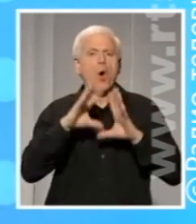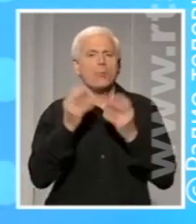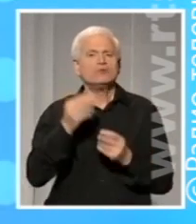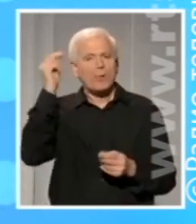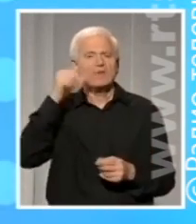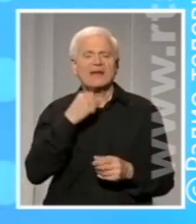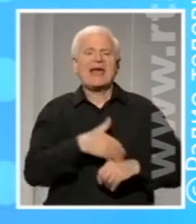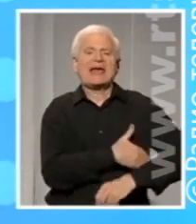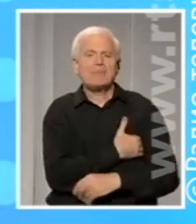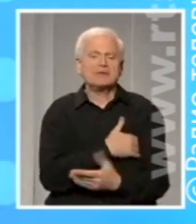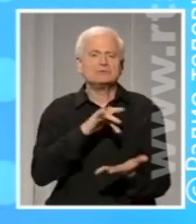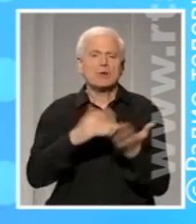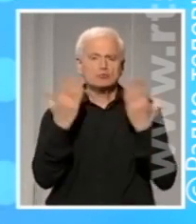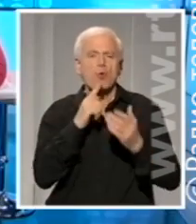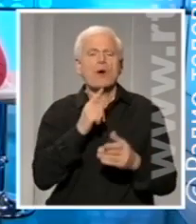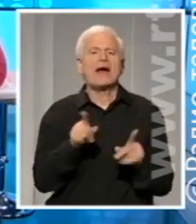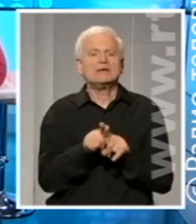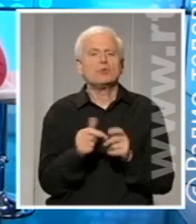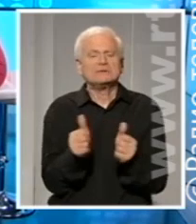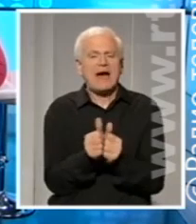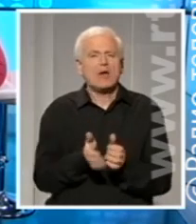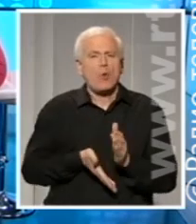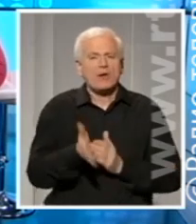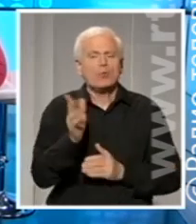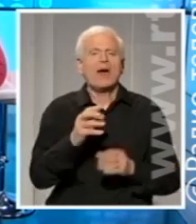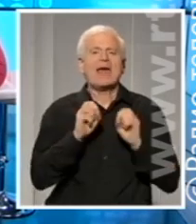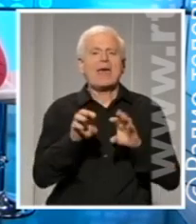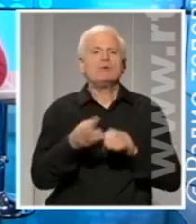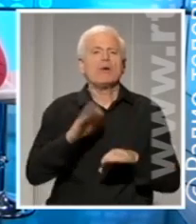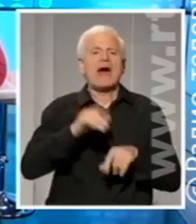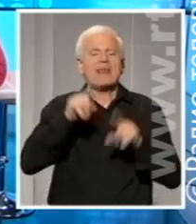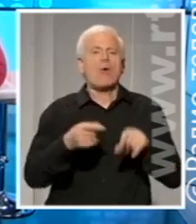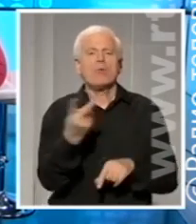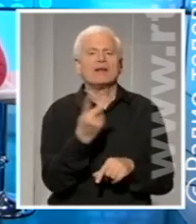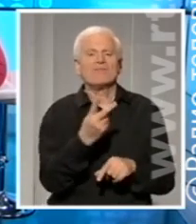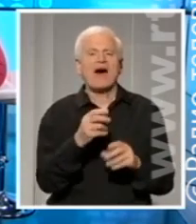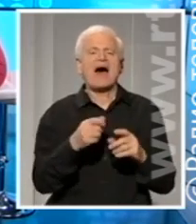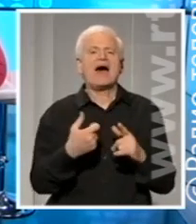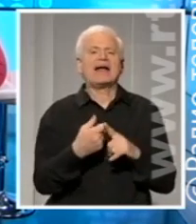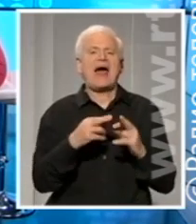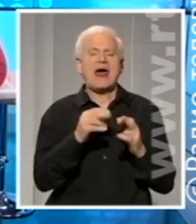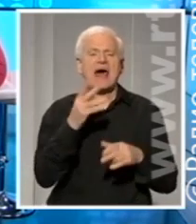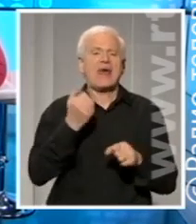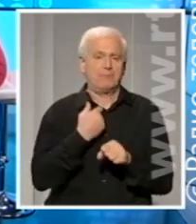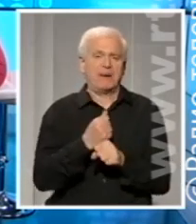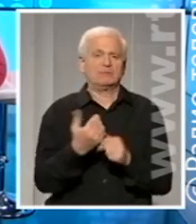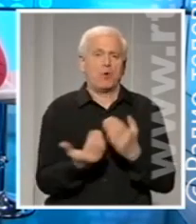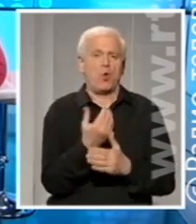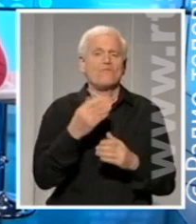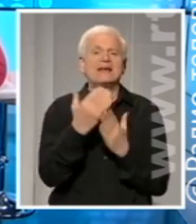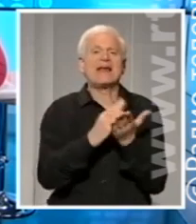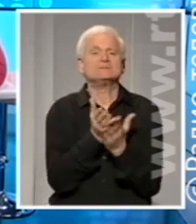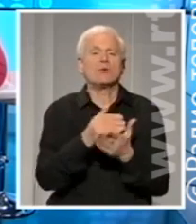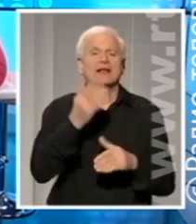i gimnaziju, koji idu jedinstveno, da emitujemo na nekom od ova dva kanala gde ćemo napraviti novi raspored krajem nedelje i naravno ostaje